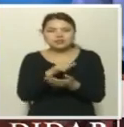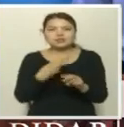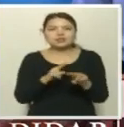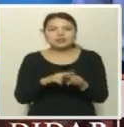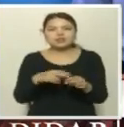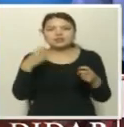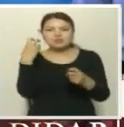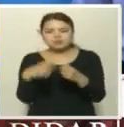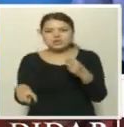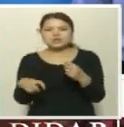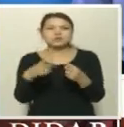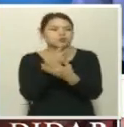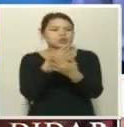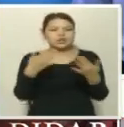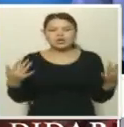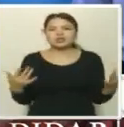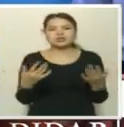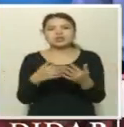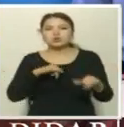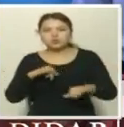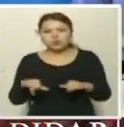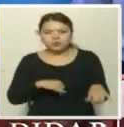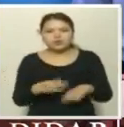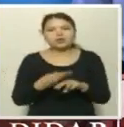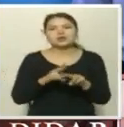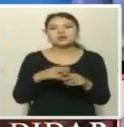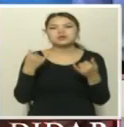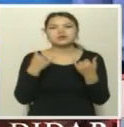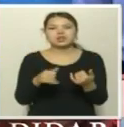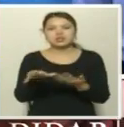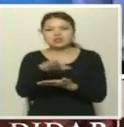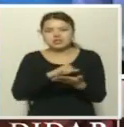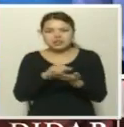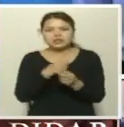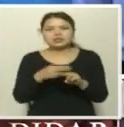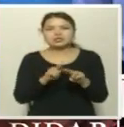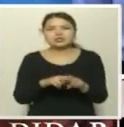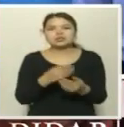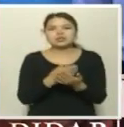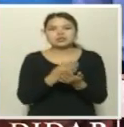объектов инфраструктуры городов и населенных пунктов, уничтожение